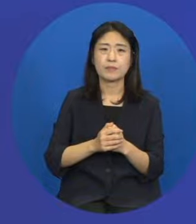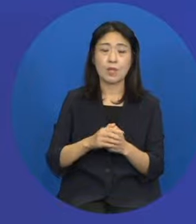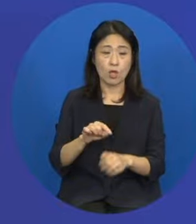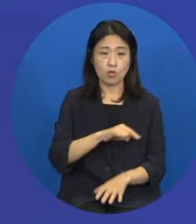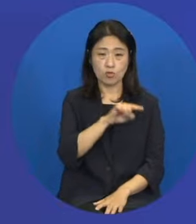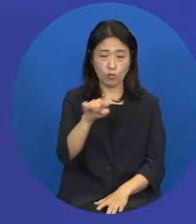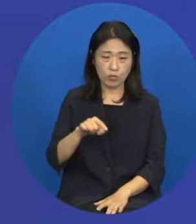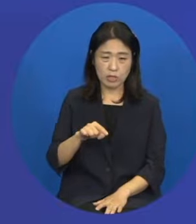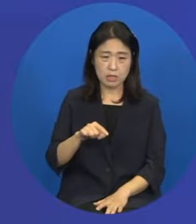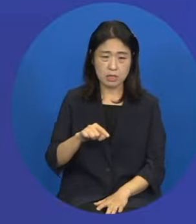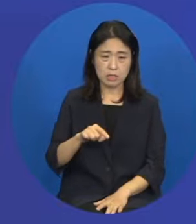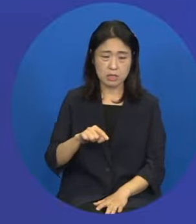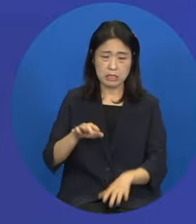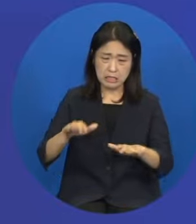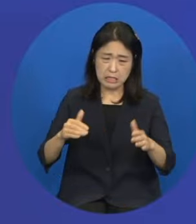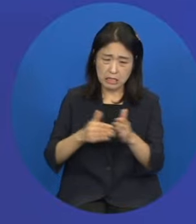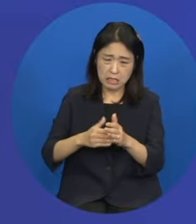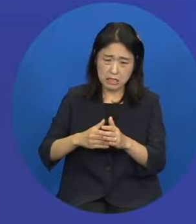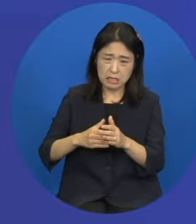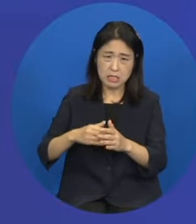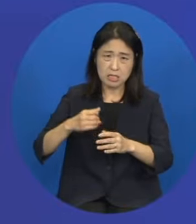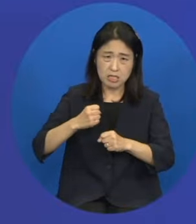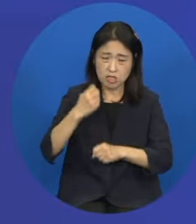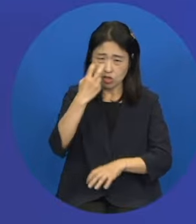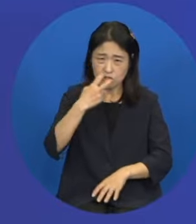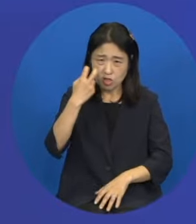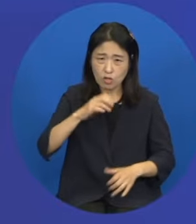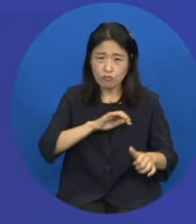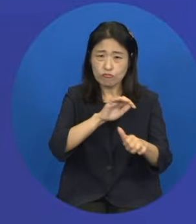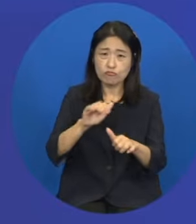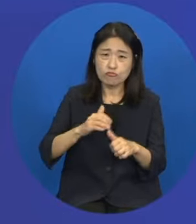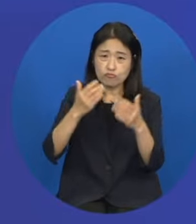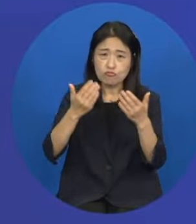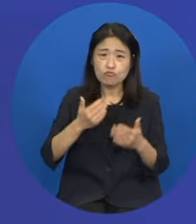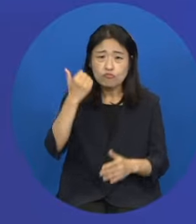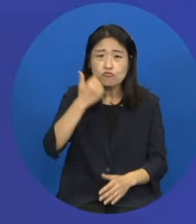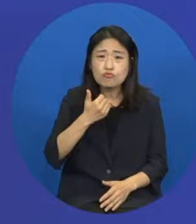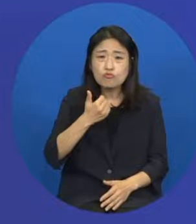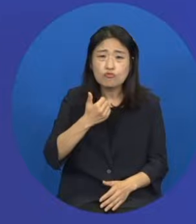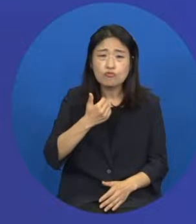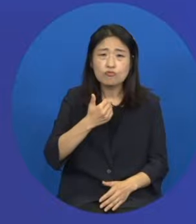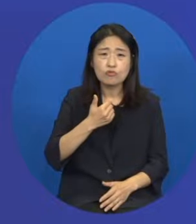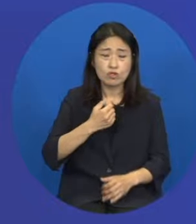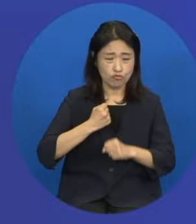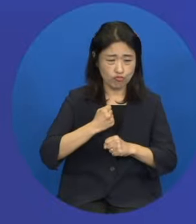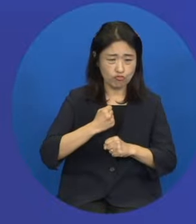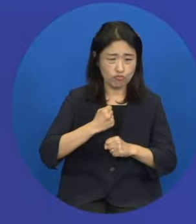거잖아. 근데 어느 순간 갑자기 군대의 강함과 숫자를 막 자랑하고 있는 거예요.